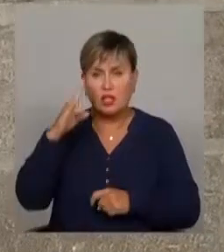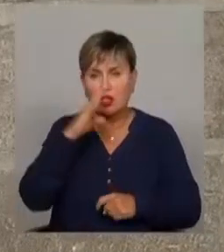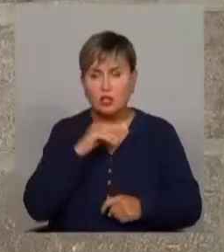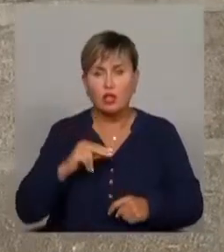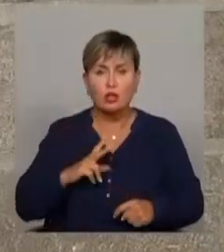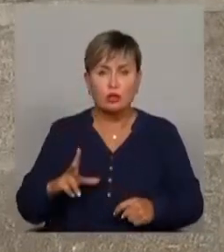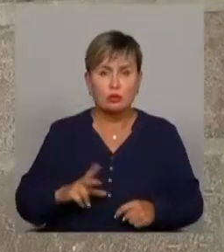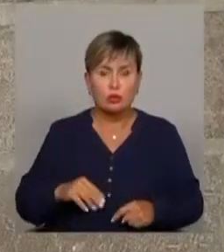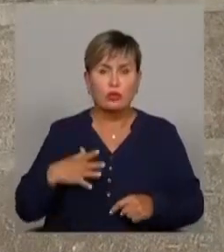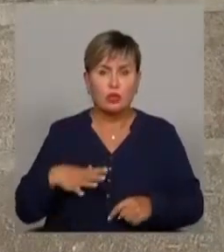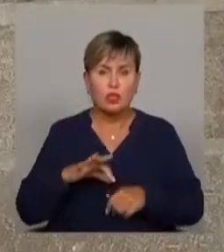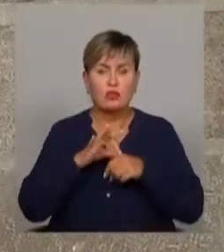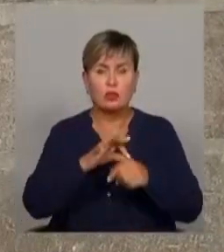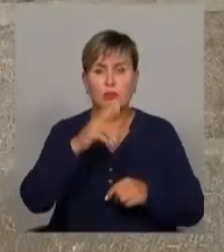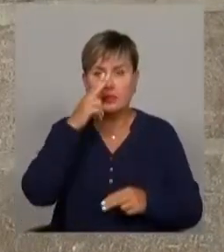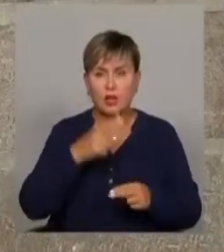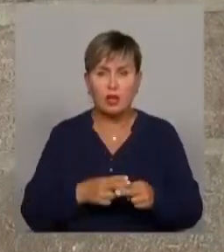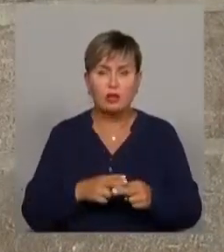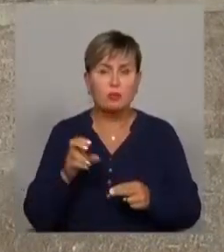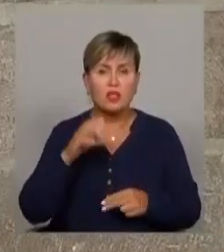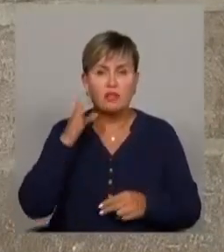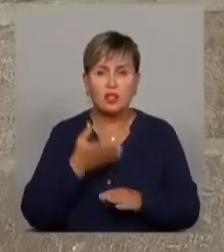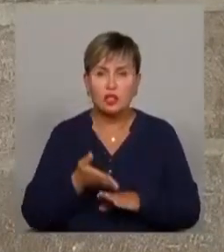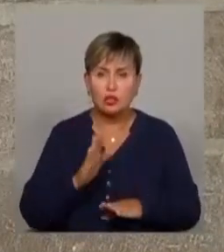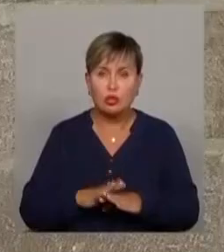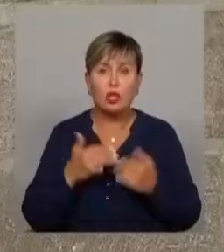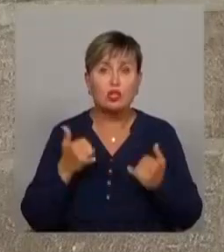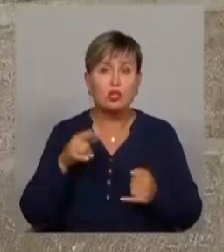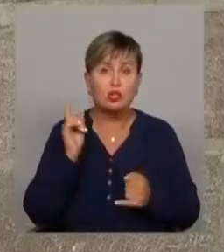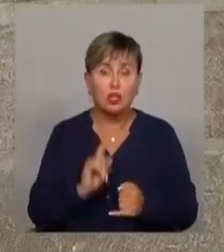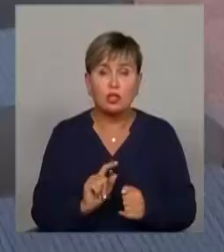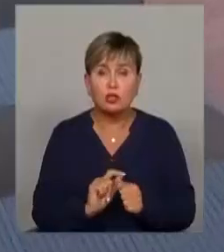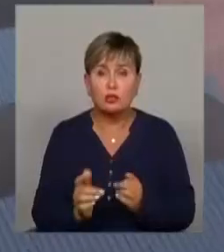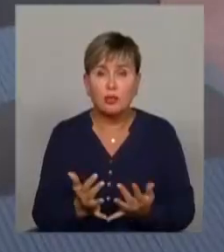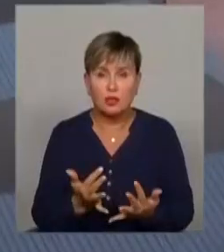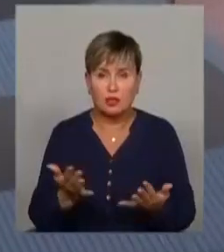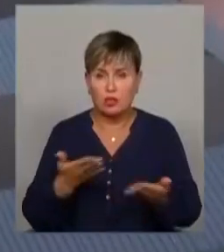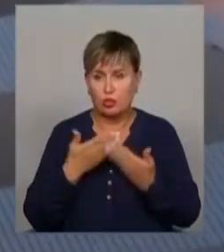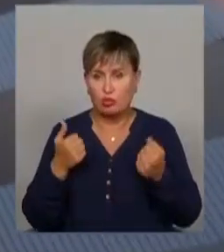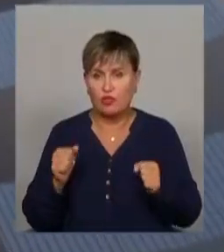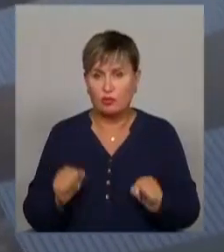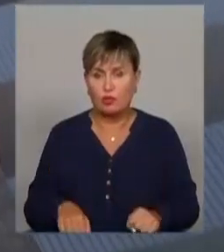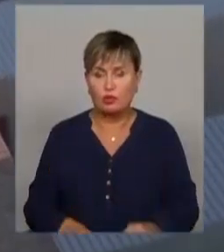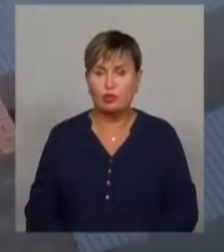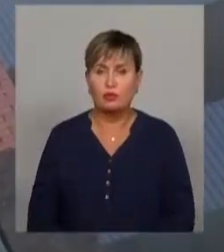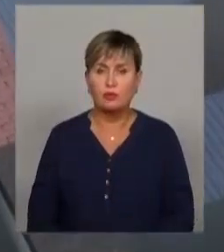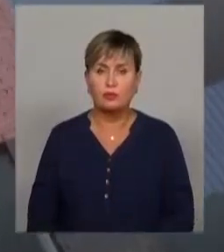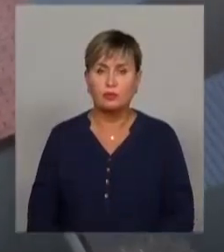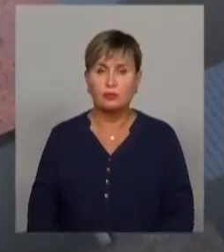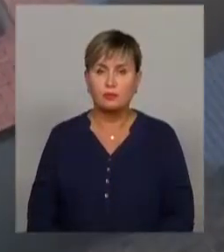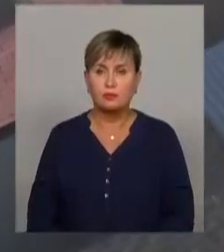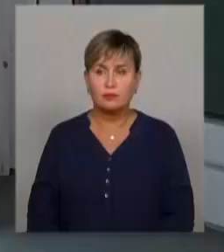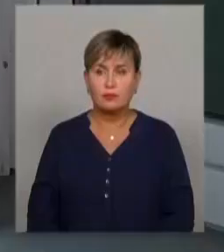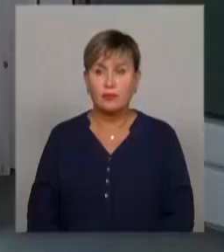Дочь пришлось отвезти к брату. Без воды очень тяжело, а сейчас ее даже подогреть возможности нет. Су бултырдан бері